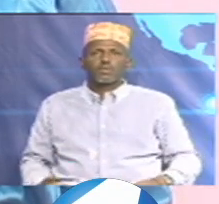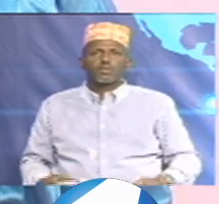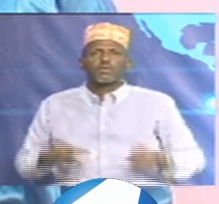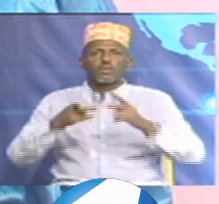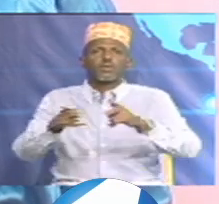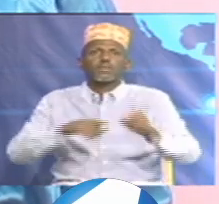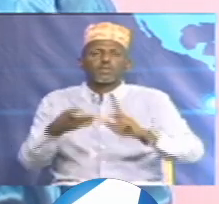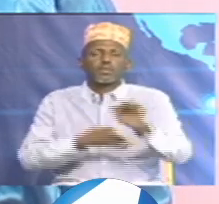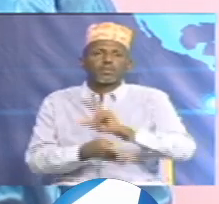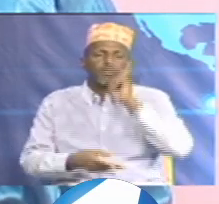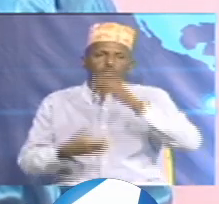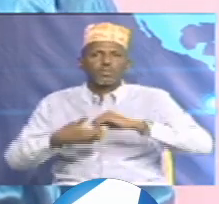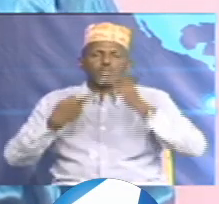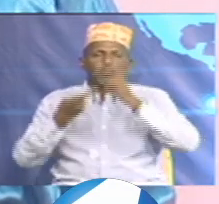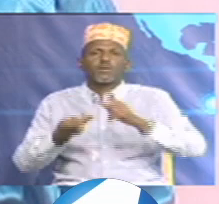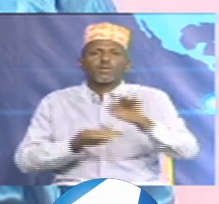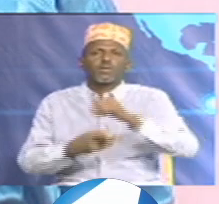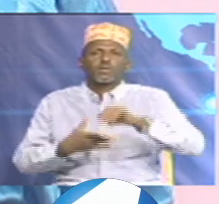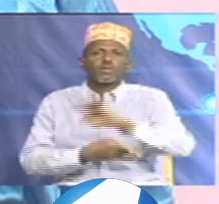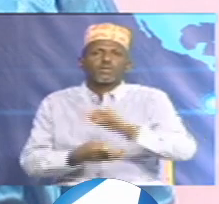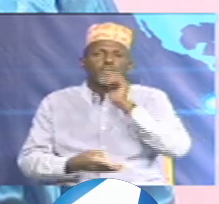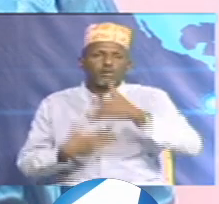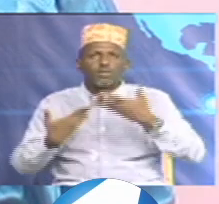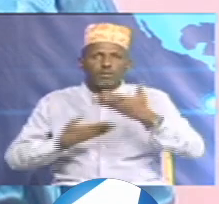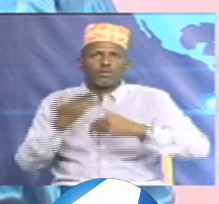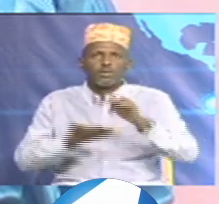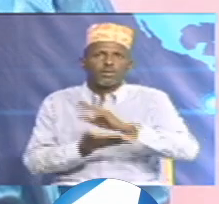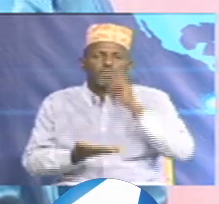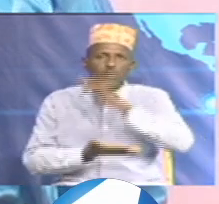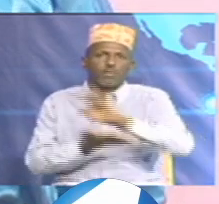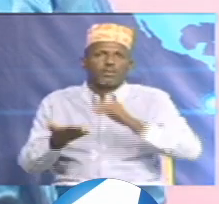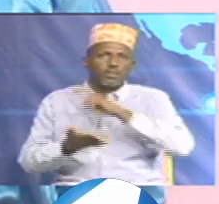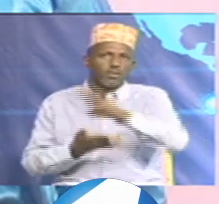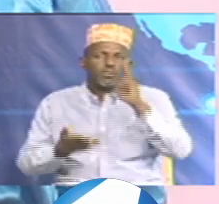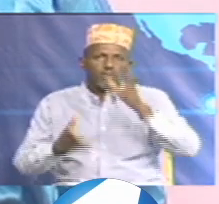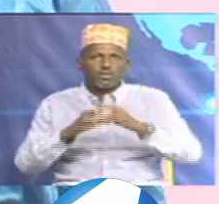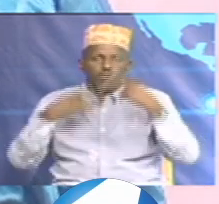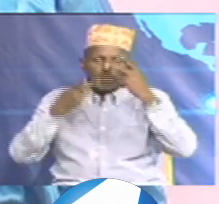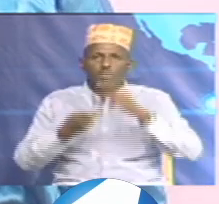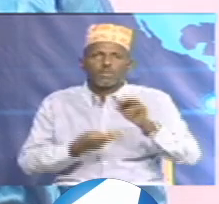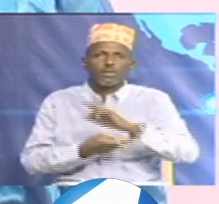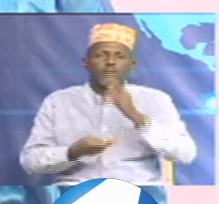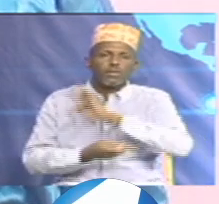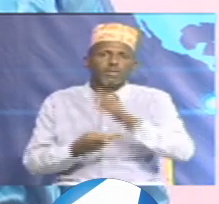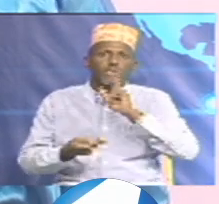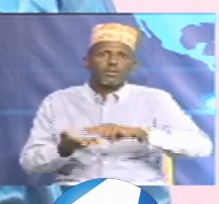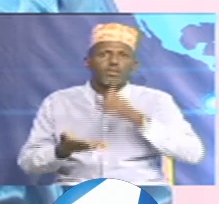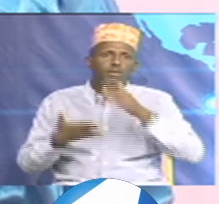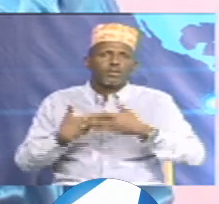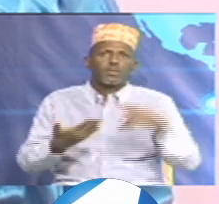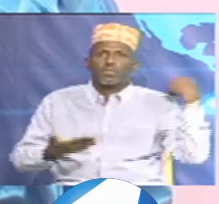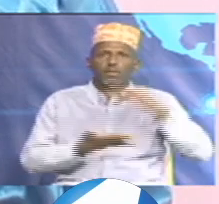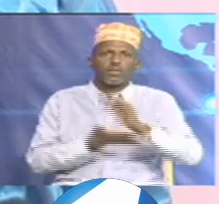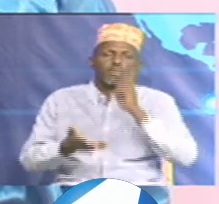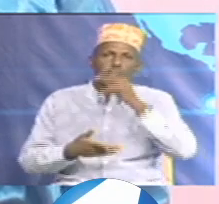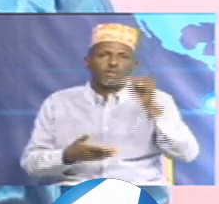et l'expression de la solidarité de mon parti à l'occasion de votre congrès, du congrès de votre parti, Monsieur le